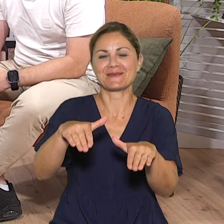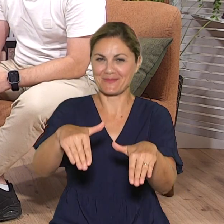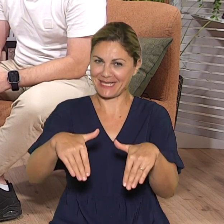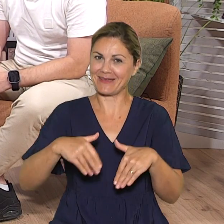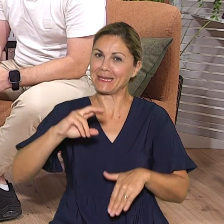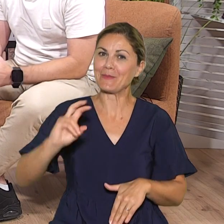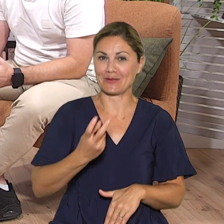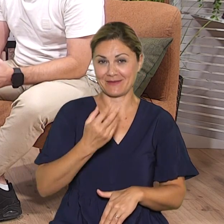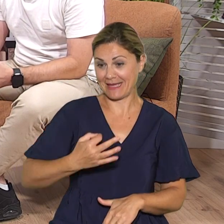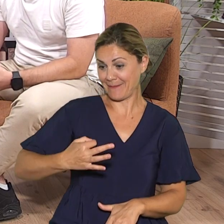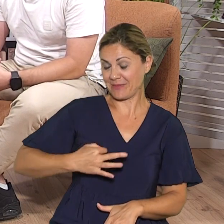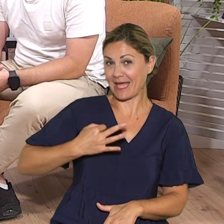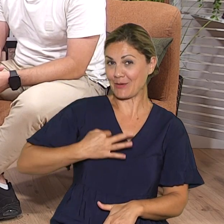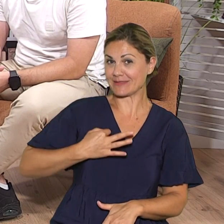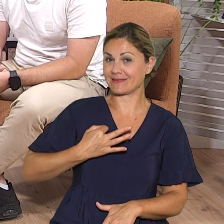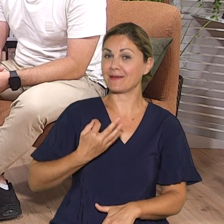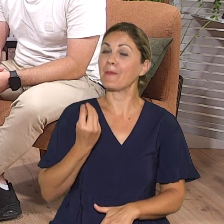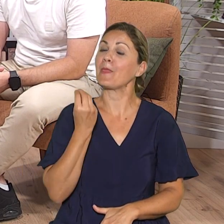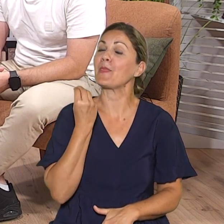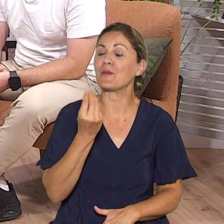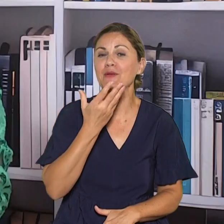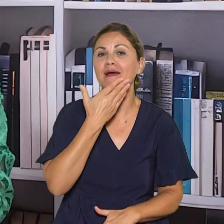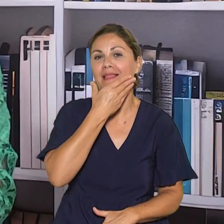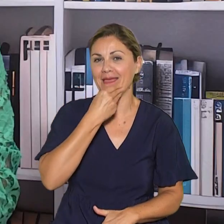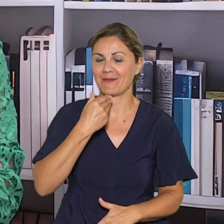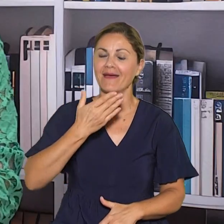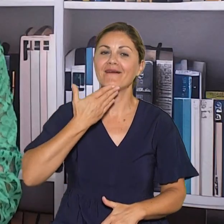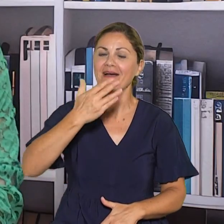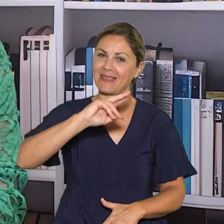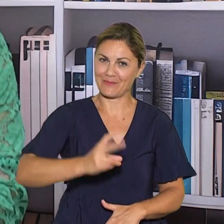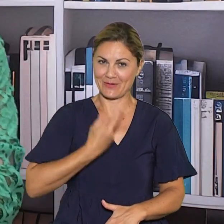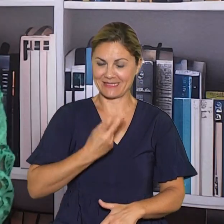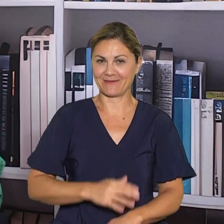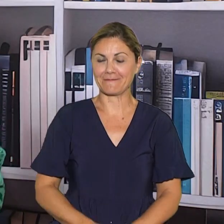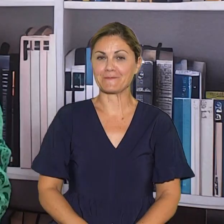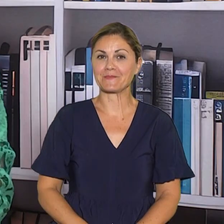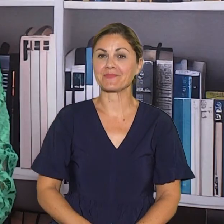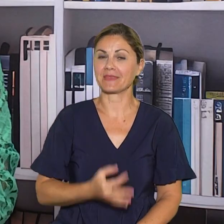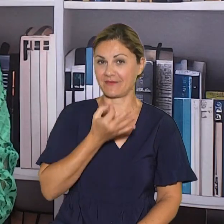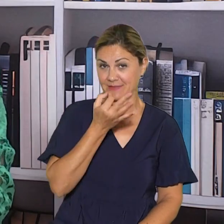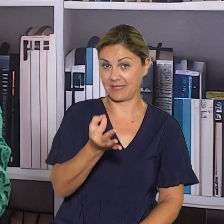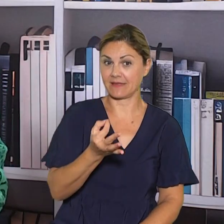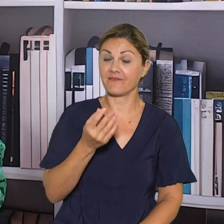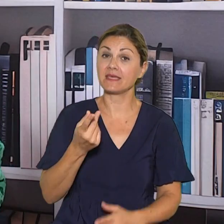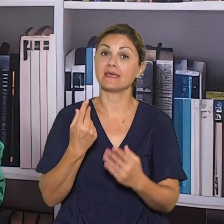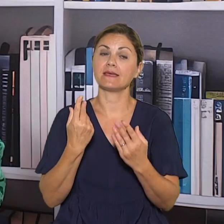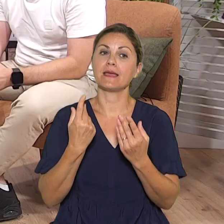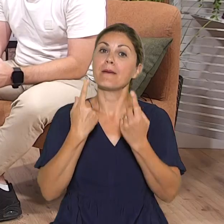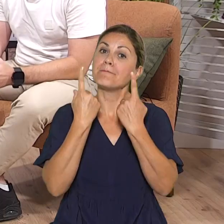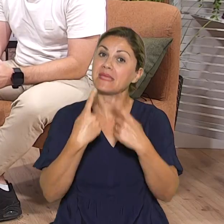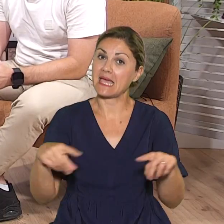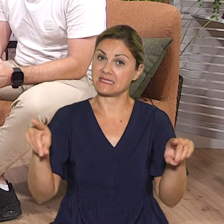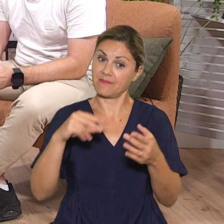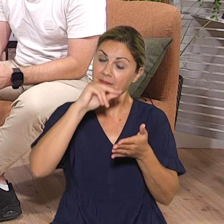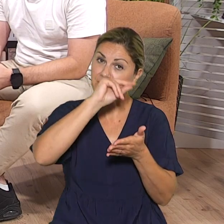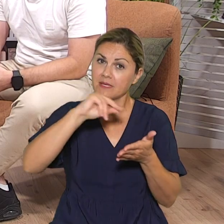odazivu. Prije svega, kako ste? Dobro sam, hvala lipa i hvala vama na pozivu. Evo ovako, vi ste pjesnikinje. Kada ste